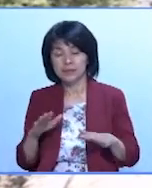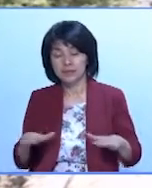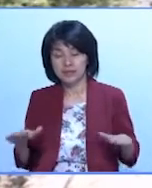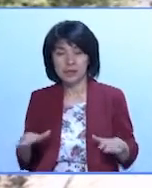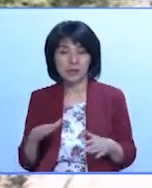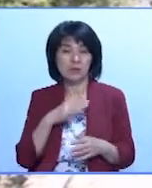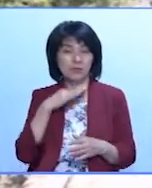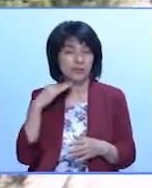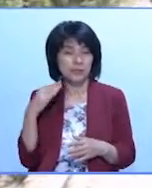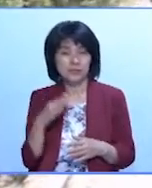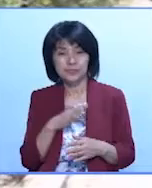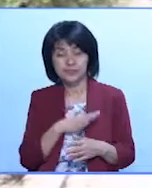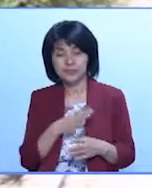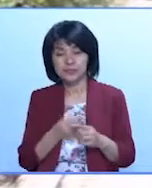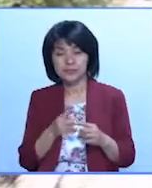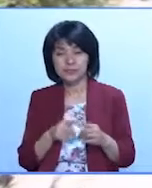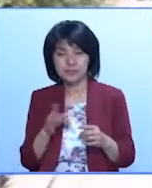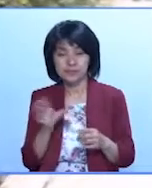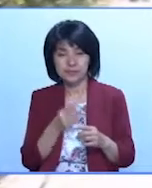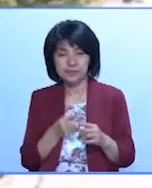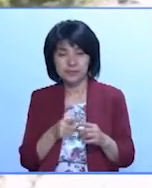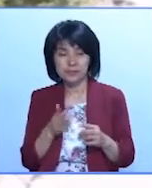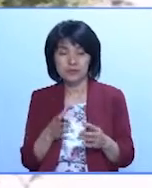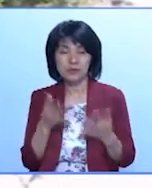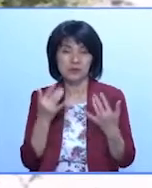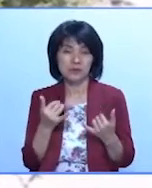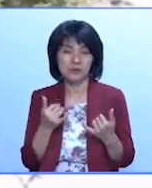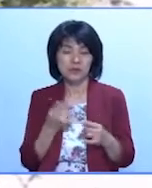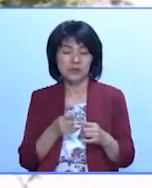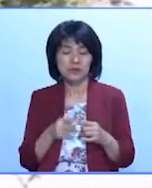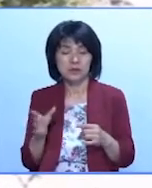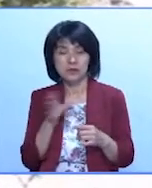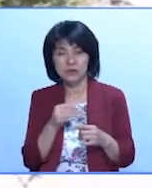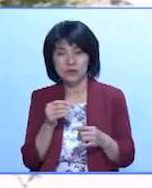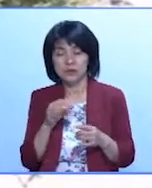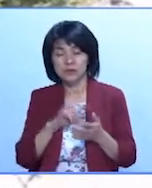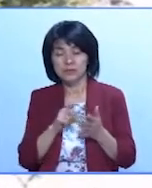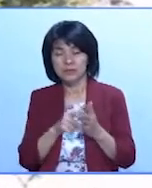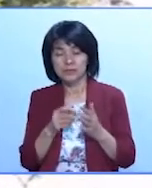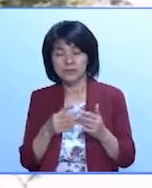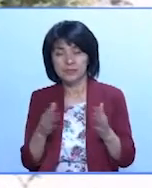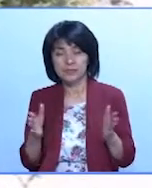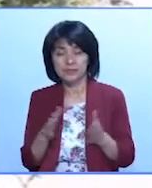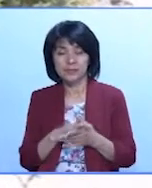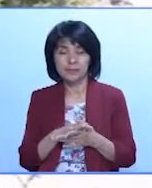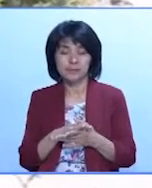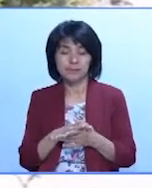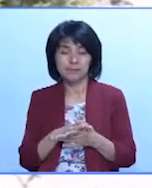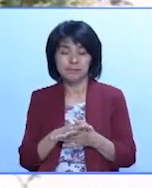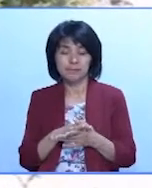жұмысы көп тілділікке бағытталады. Балалардың жан-жақты дамуына әсер ететін түрлі кабинеттер ашуды көздеп отырмыз.